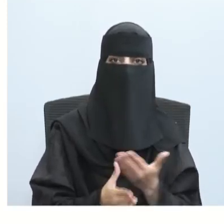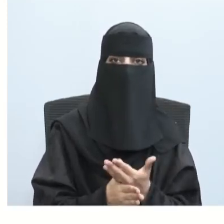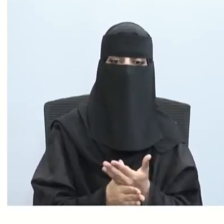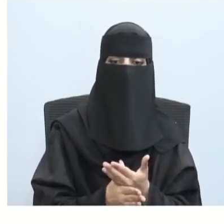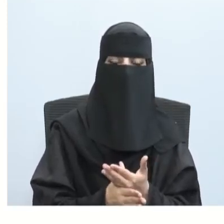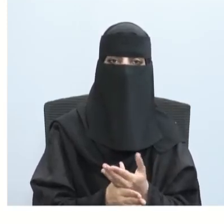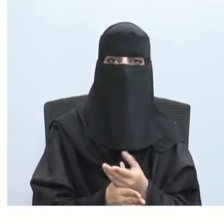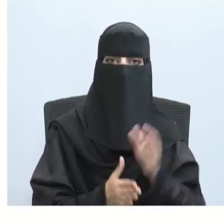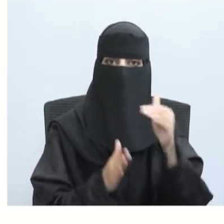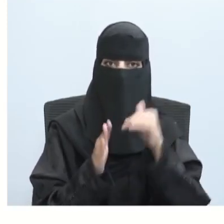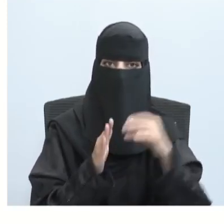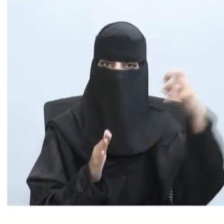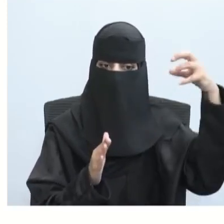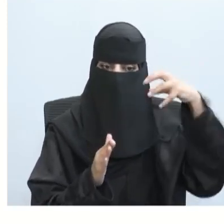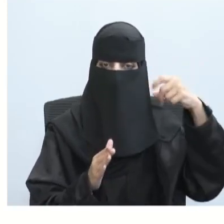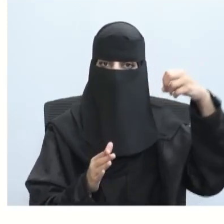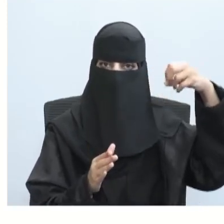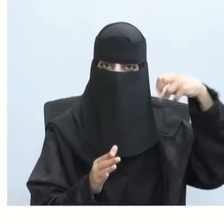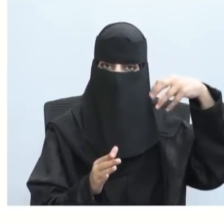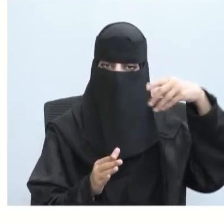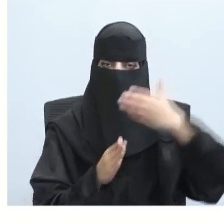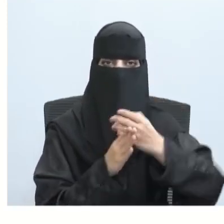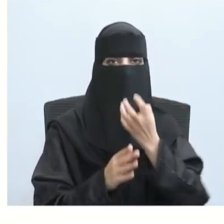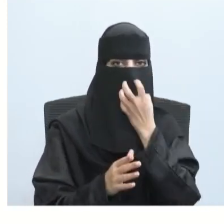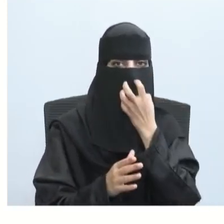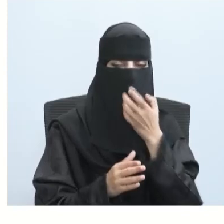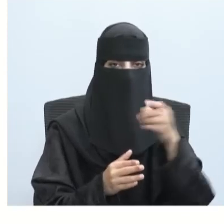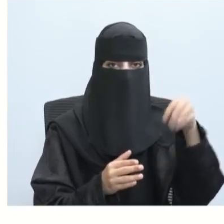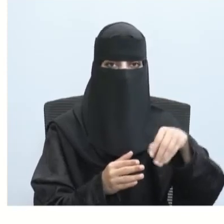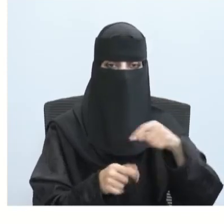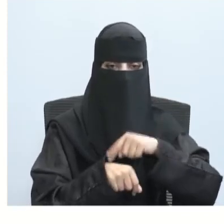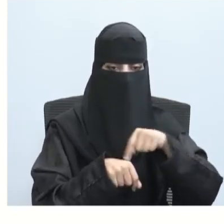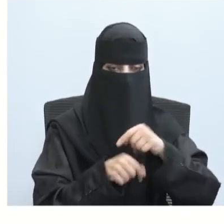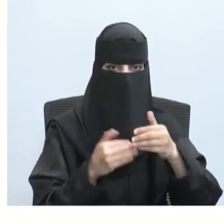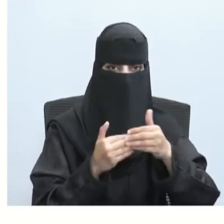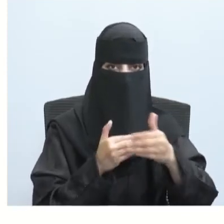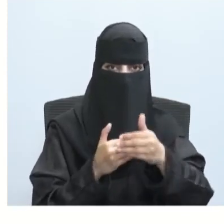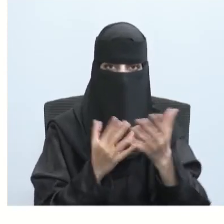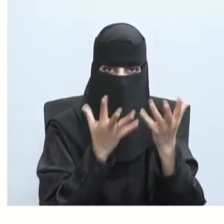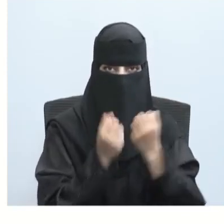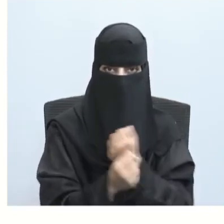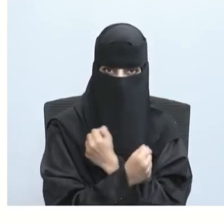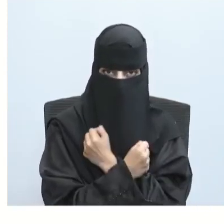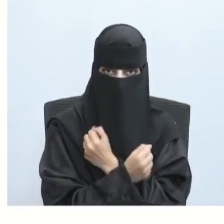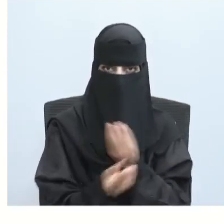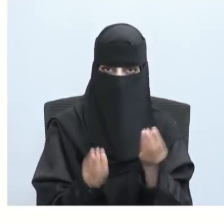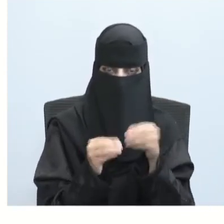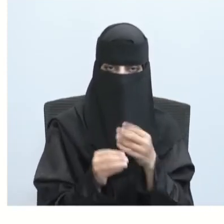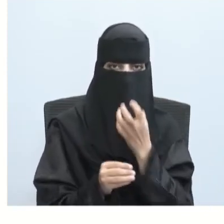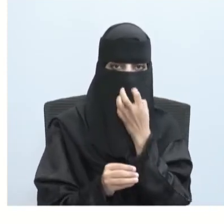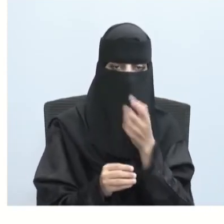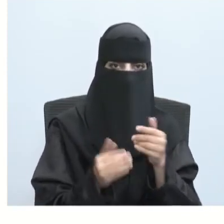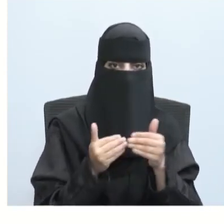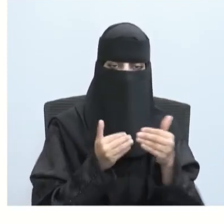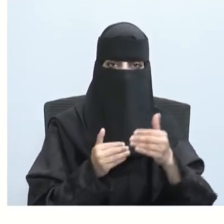تحت اشعه الشمس وذلك بسبب الحراره لان الدقائق الماس سوف تكتسب طاقه اكبر حراريه